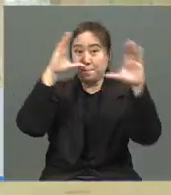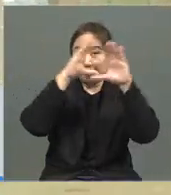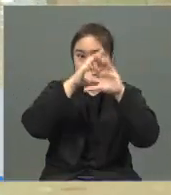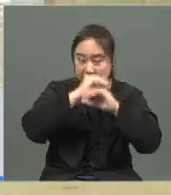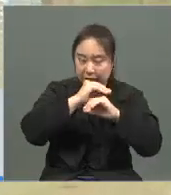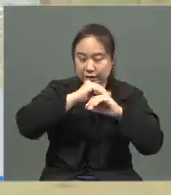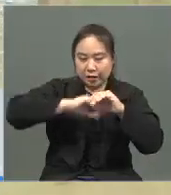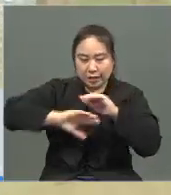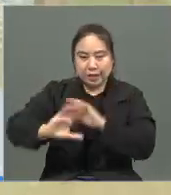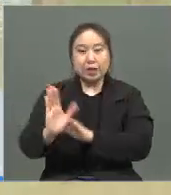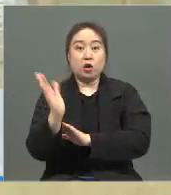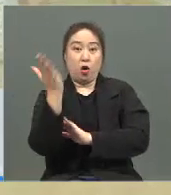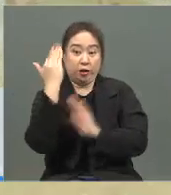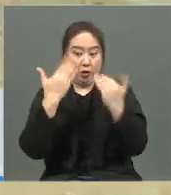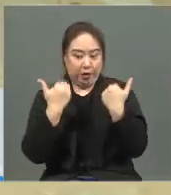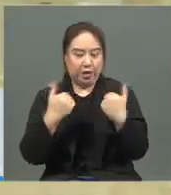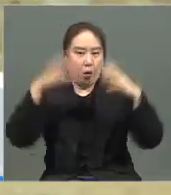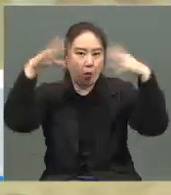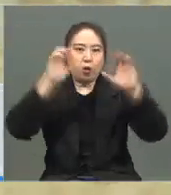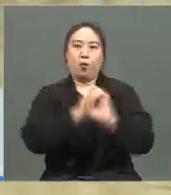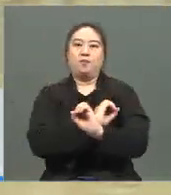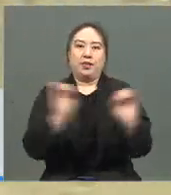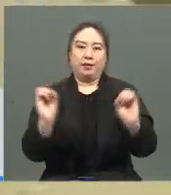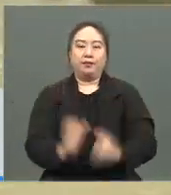จากที่ชาวบ้านบอกก็คือไม่มีฝนตกลงมาเลยค่ะ